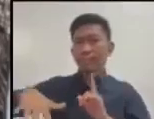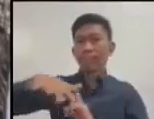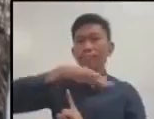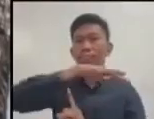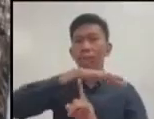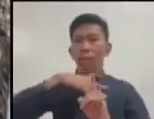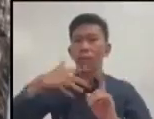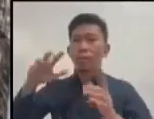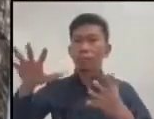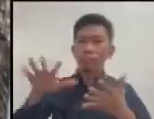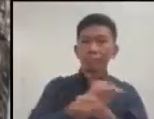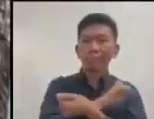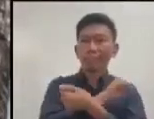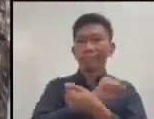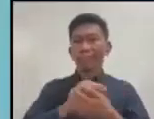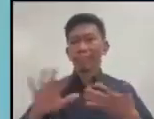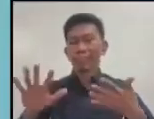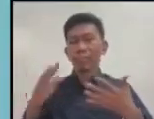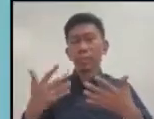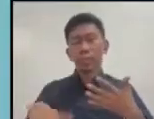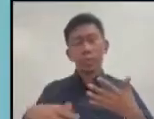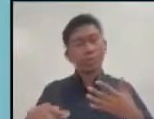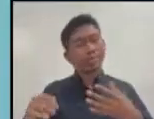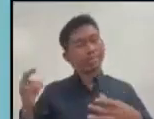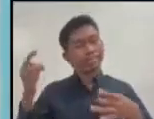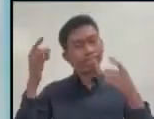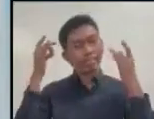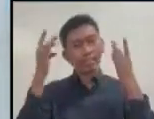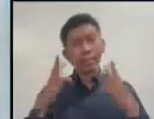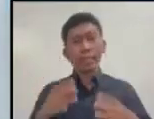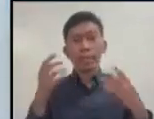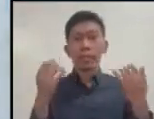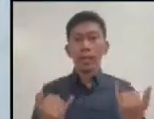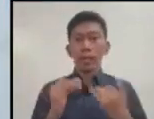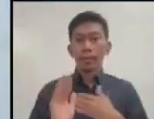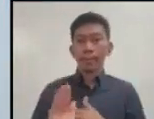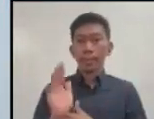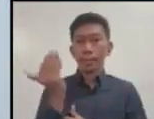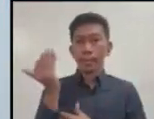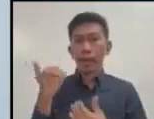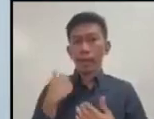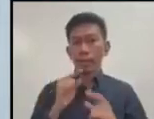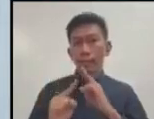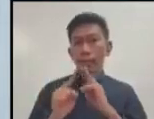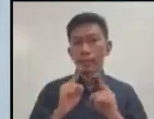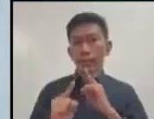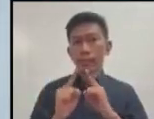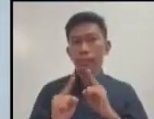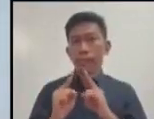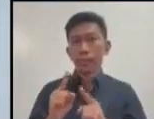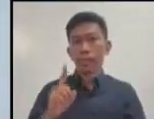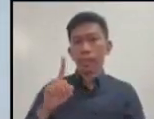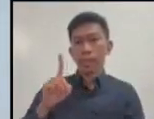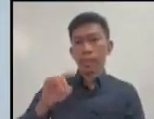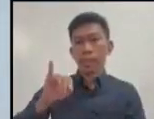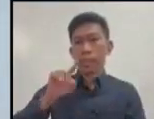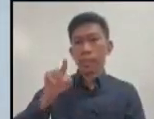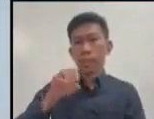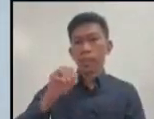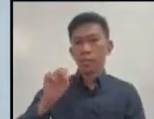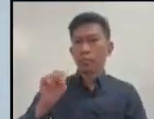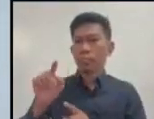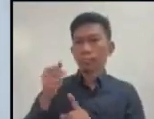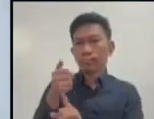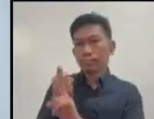namang nakakaalarma. Kaya naman ngayong umaga, makausap natin si Fonnie Dizon para bigyan tayo ng malawak na impormasyon patungkol sa